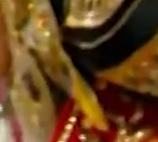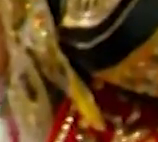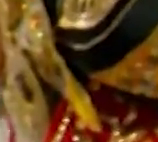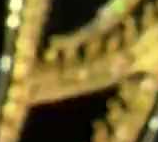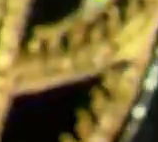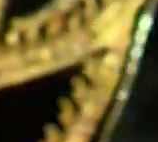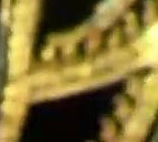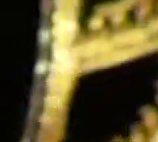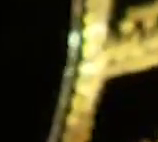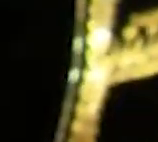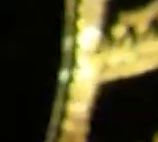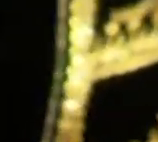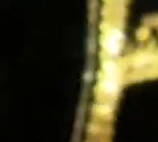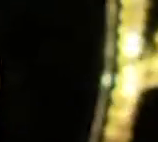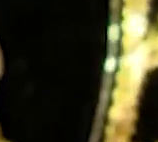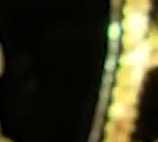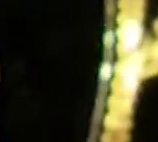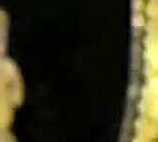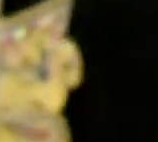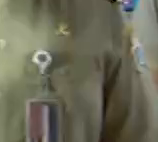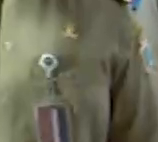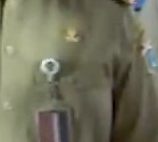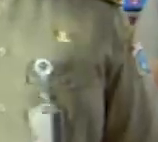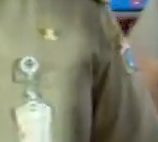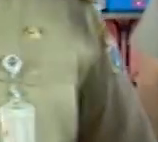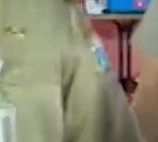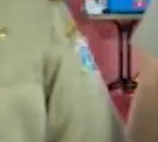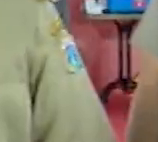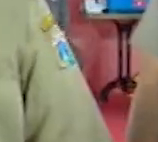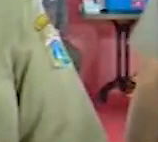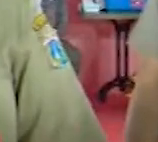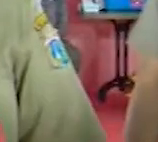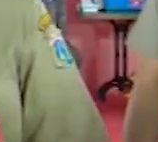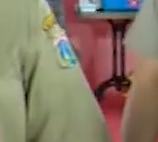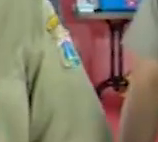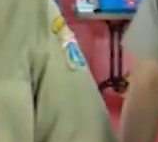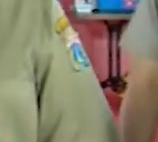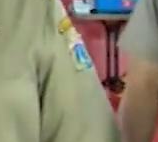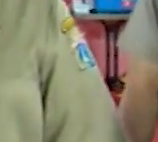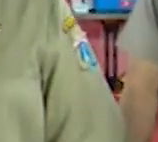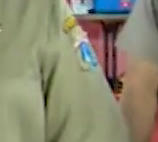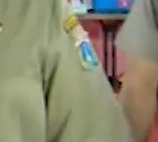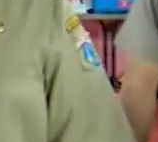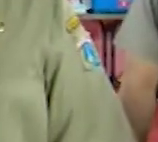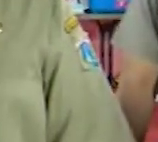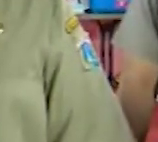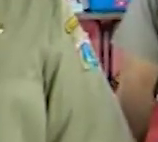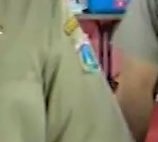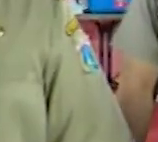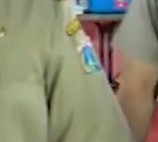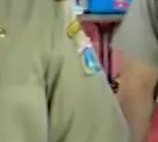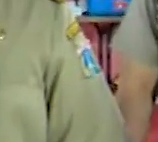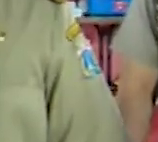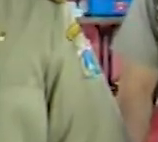Tidak menyia-nyiakan kesempatan, sejumlah seniman peserta vaksin bahkan memanfaatkan kesempatan untuk bersuah foto dengan Presiden bersama jajaran Menteri